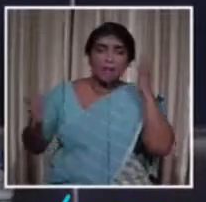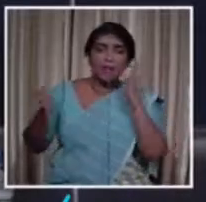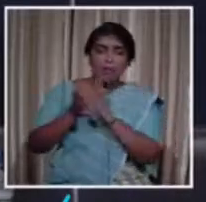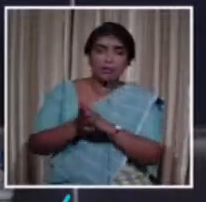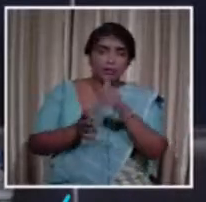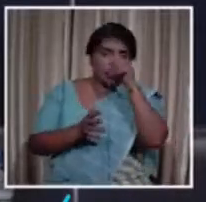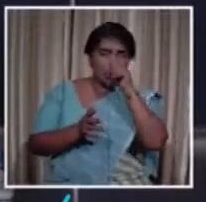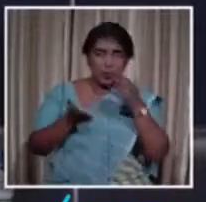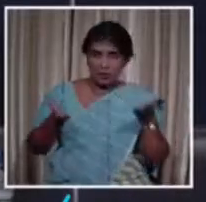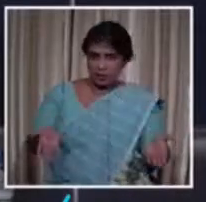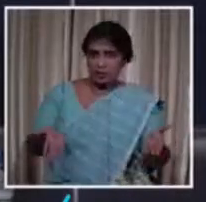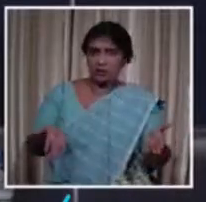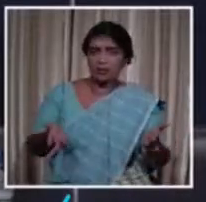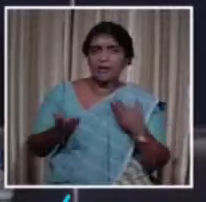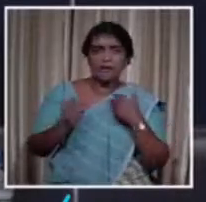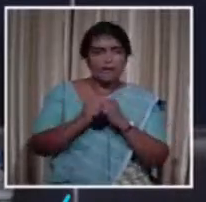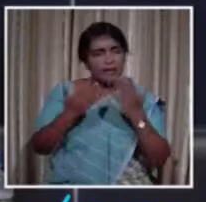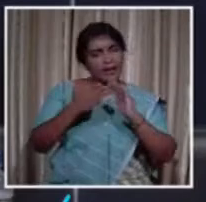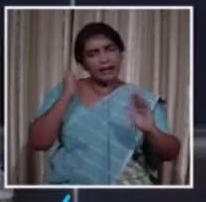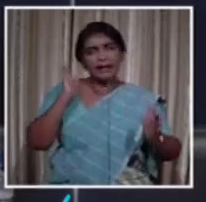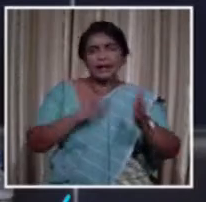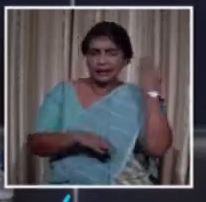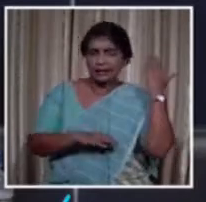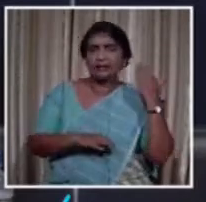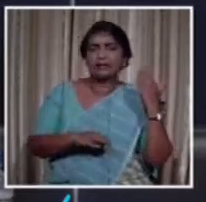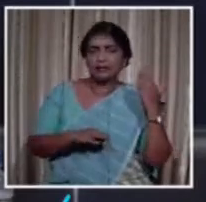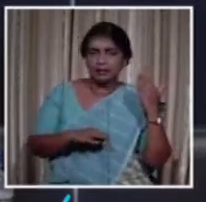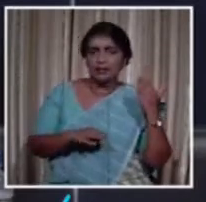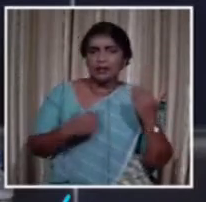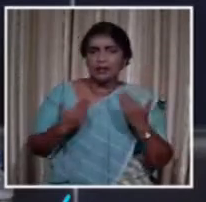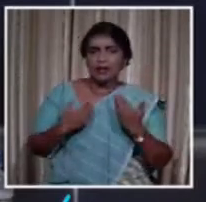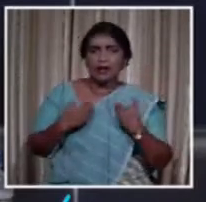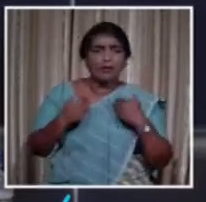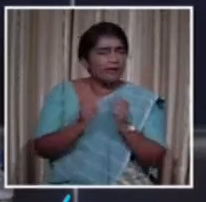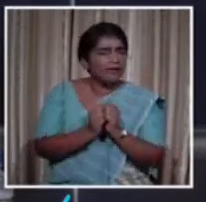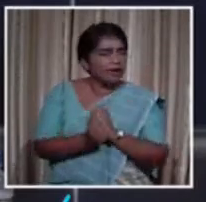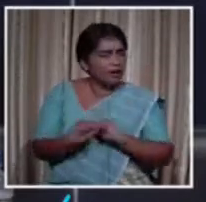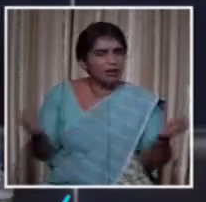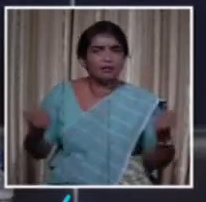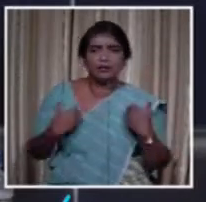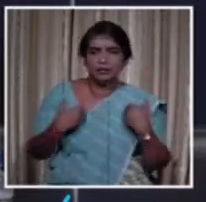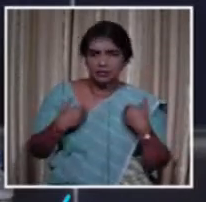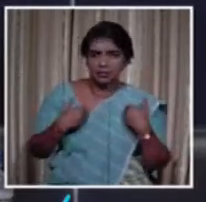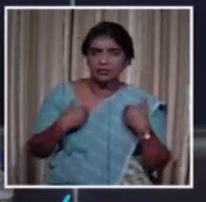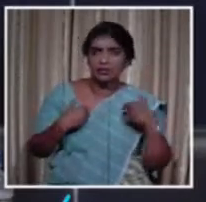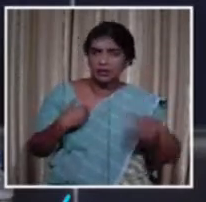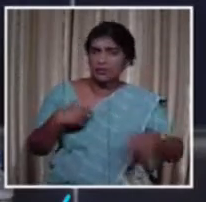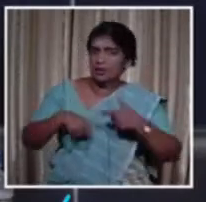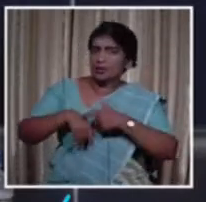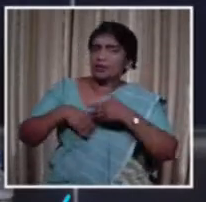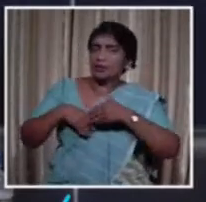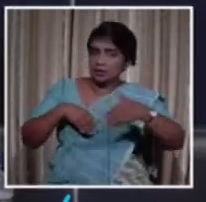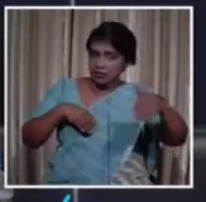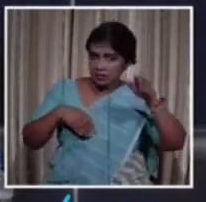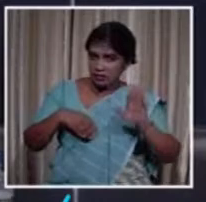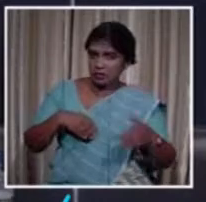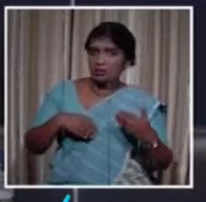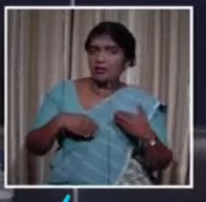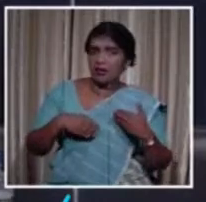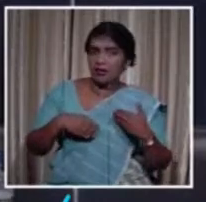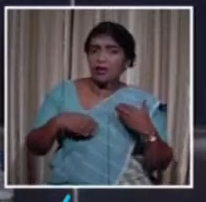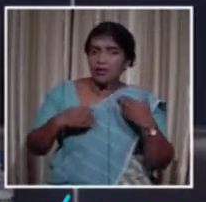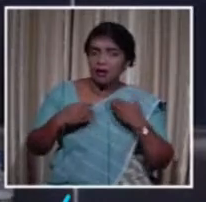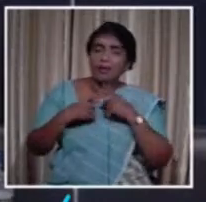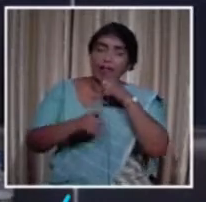හොරගුවාවක් කියලා කරන්න බැරි නම් ගෙදර යන්න කියලා අපි මොකුත් කළා නැහැ මේ කාල සීමාව තුලදී අපි